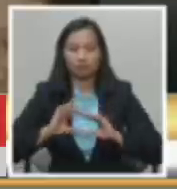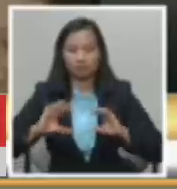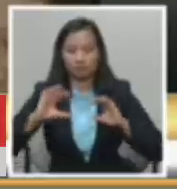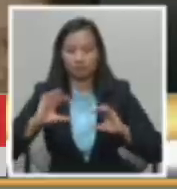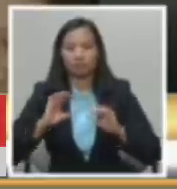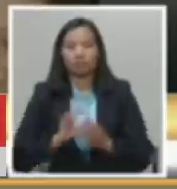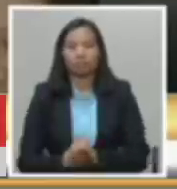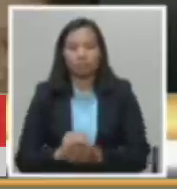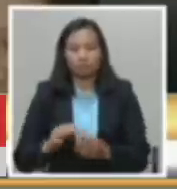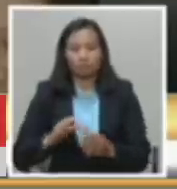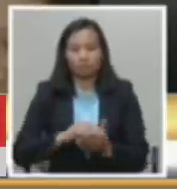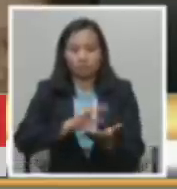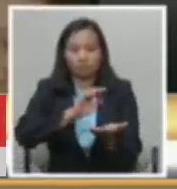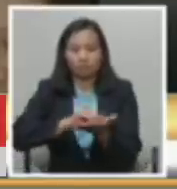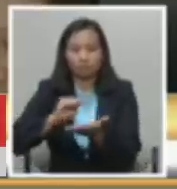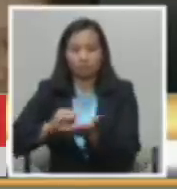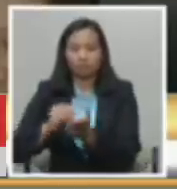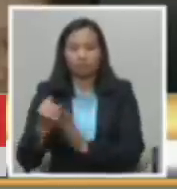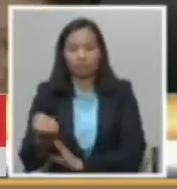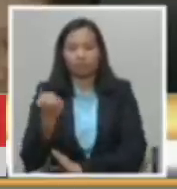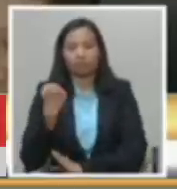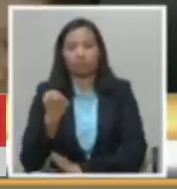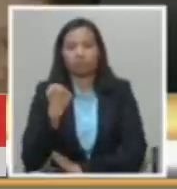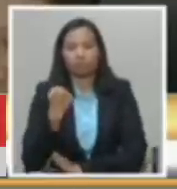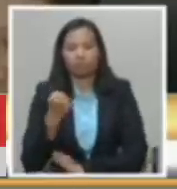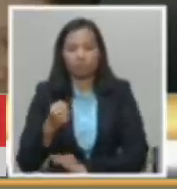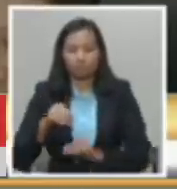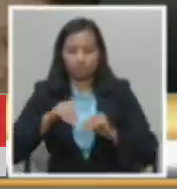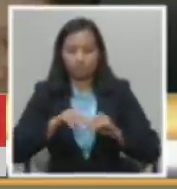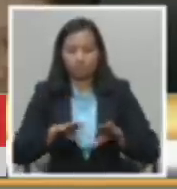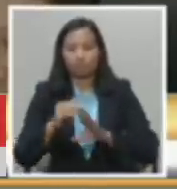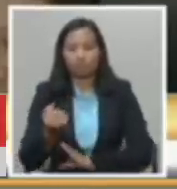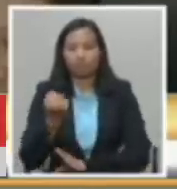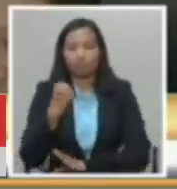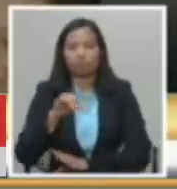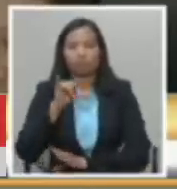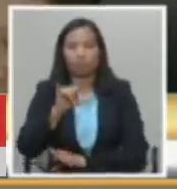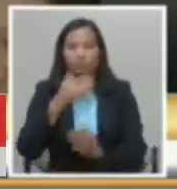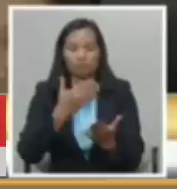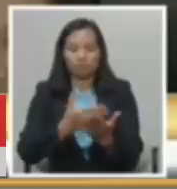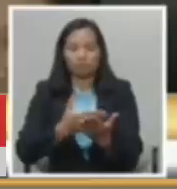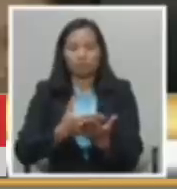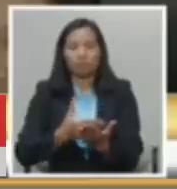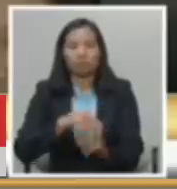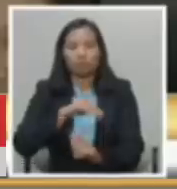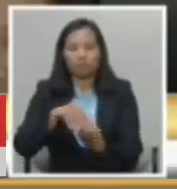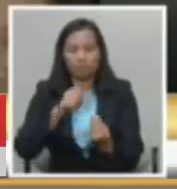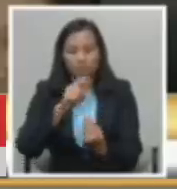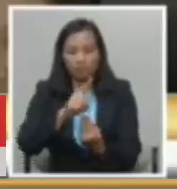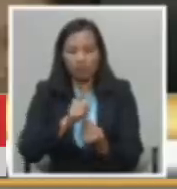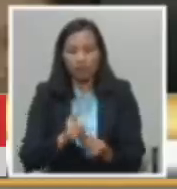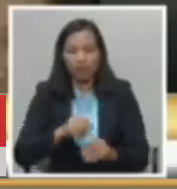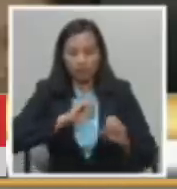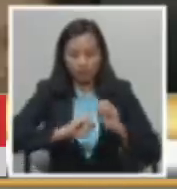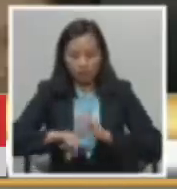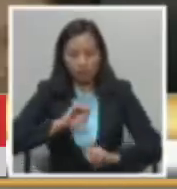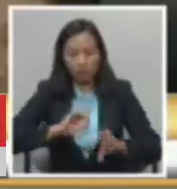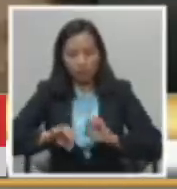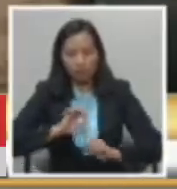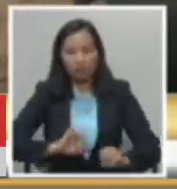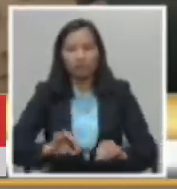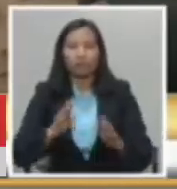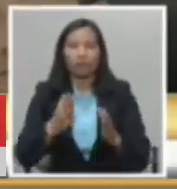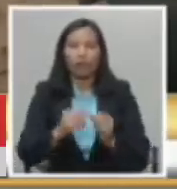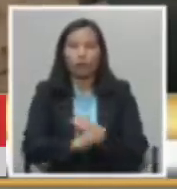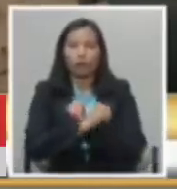วบรวมศูนย์อำนาจไว้ยังไม่รวมภารกิจการแก้ปัญหาขยะล้นเมืองภารกิจของการป้